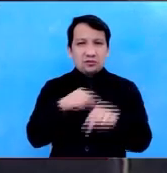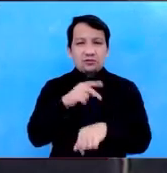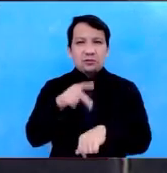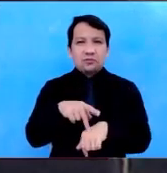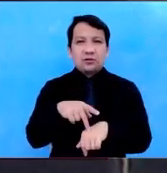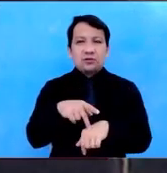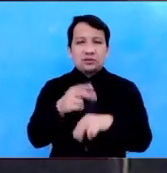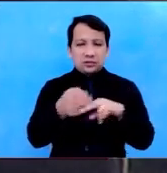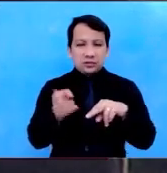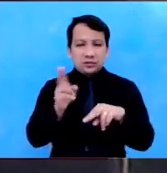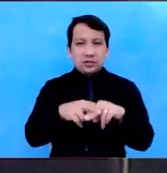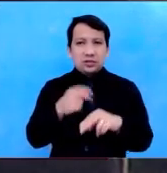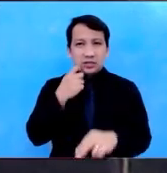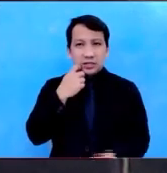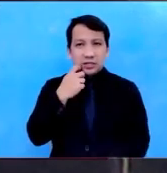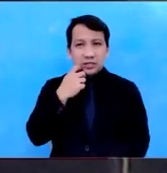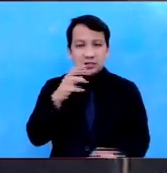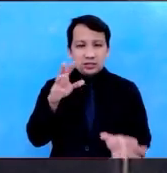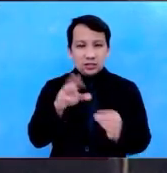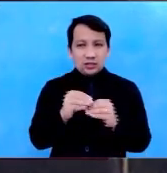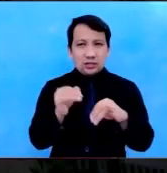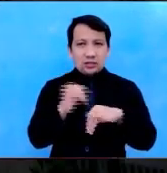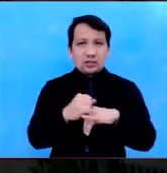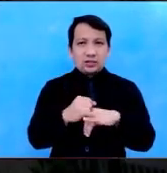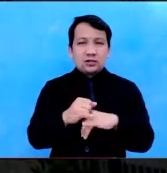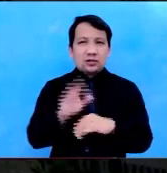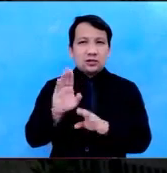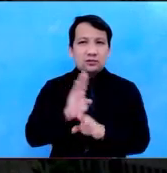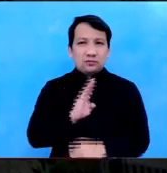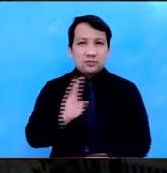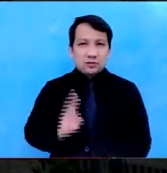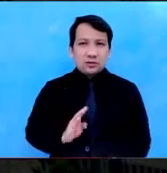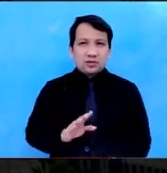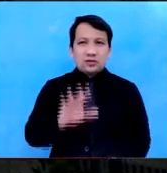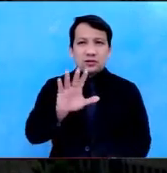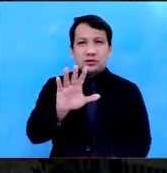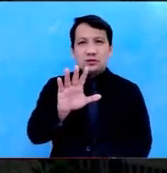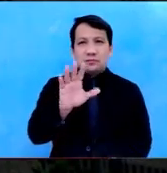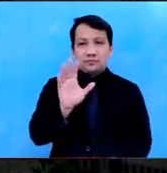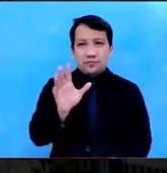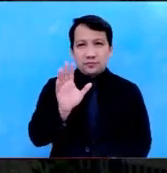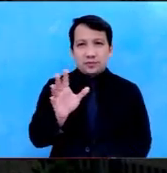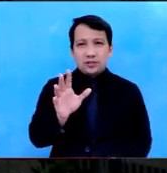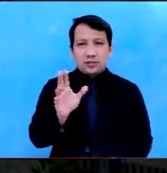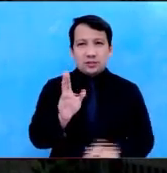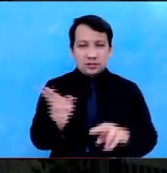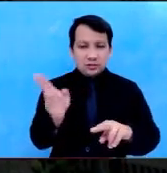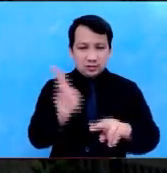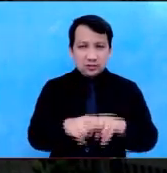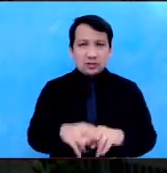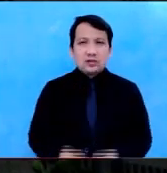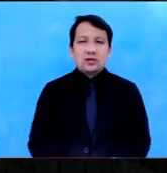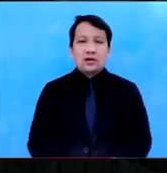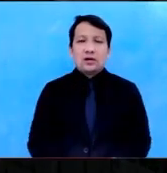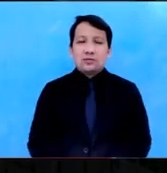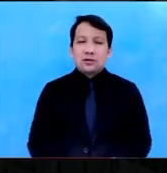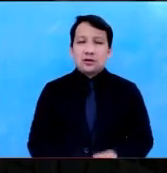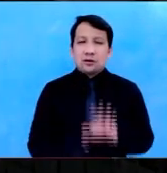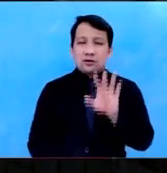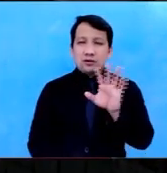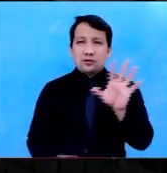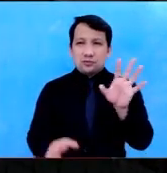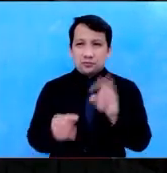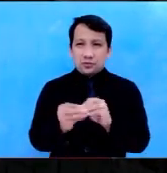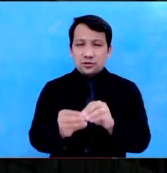din kanina ng interest rate ang Monetary Board. 50 basis points ang kanilang ipinataw. Kaya aabot ang interest rate ng